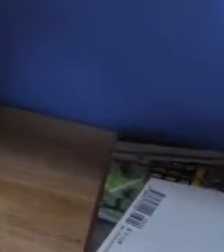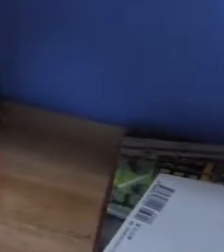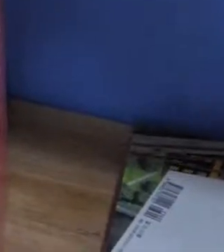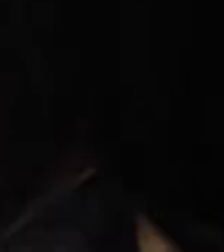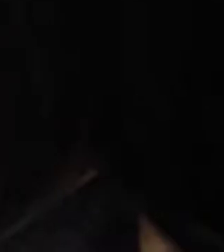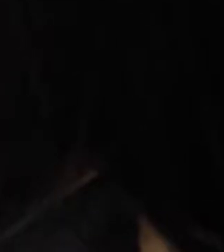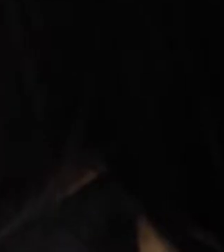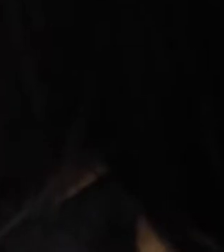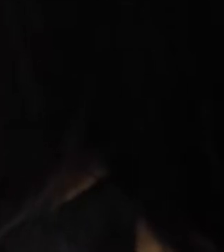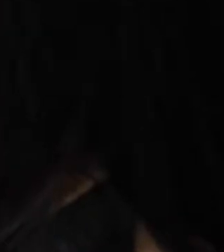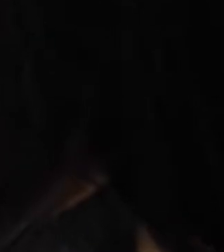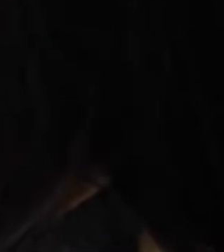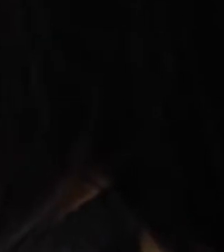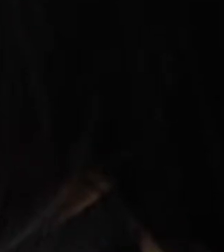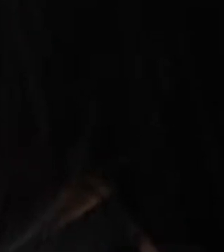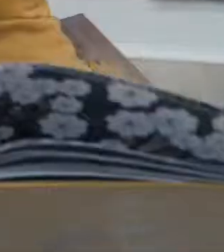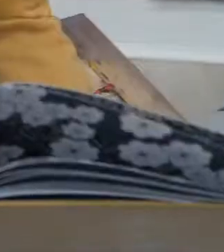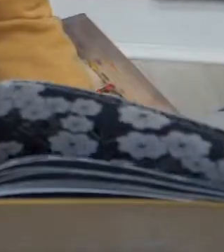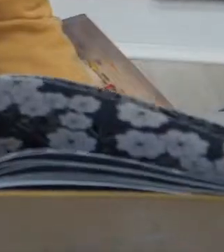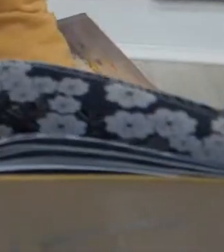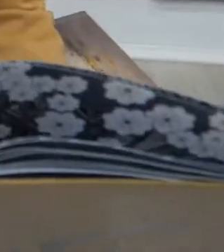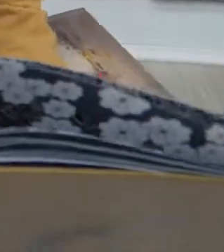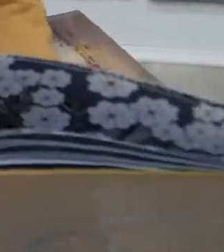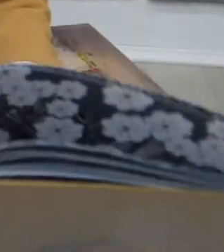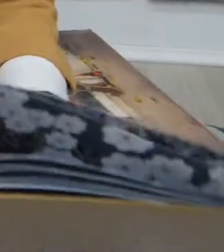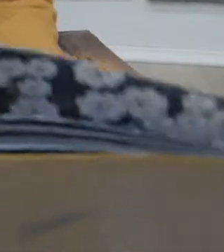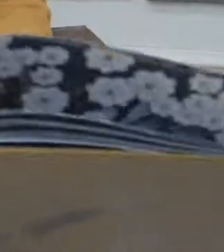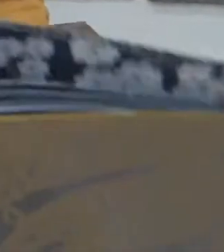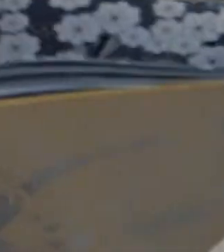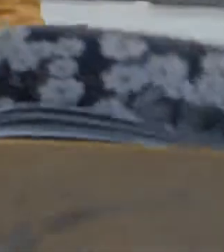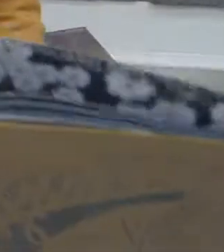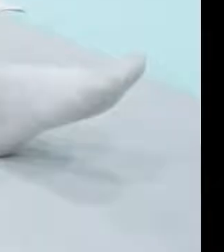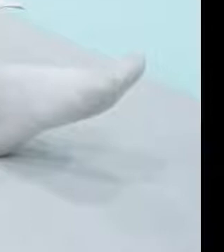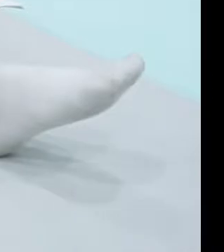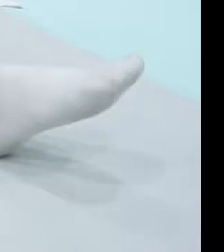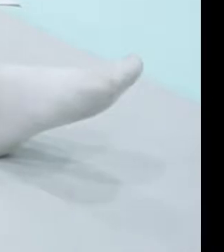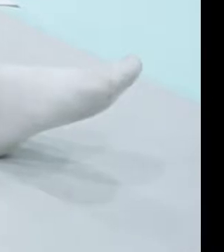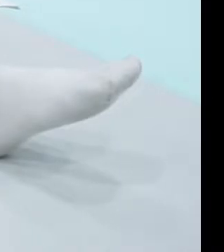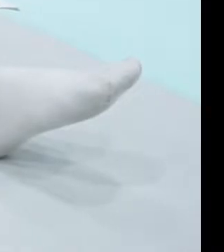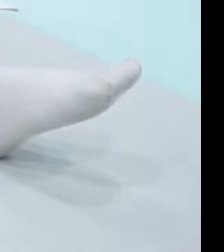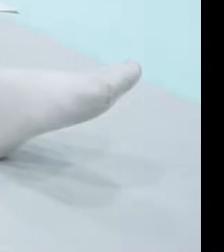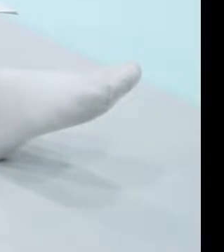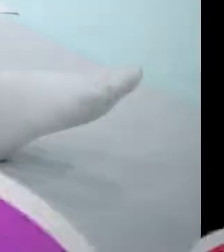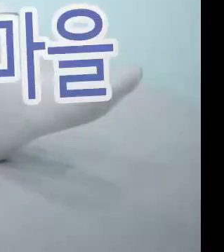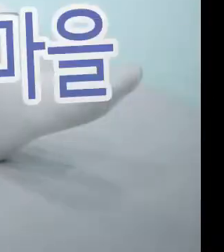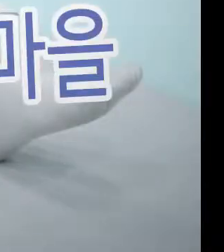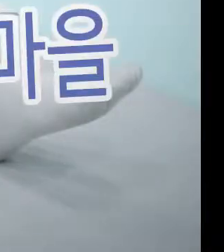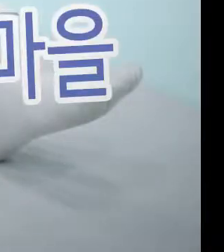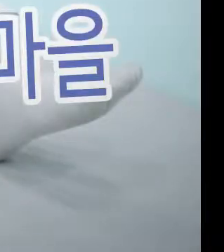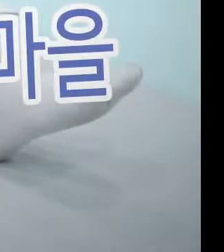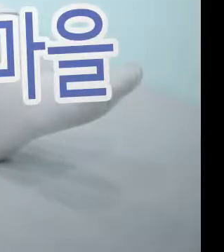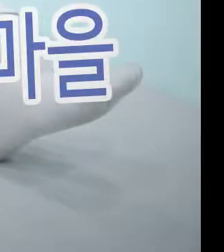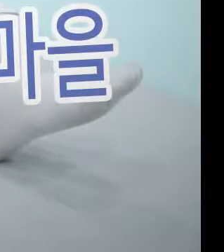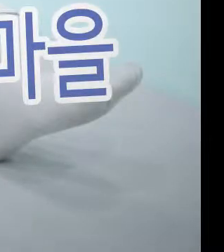기다리나니 알록달록 어여쁜 꿈이 쑥쑥 자라는 그림책 마을을 소개합니다.